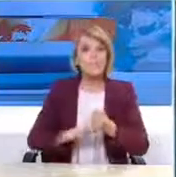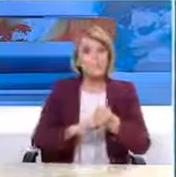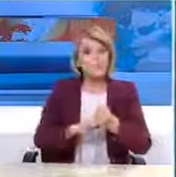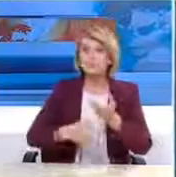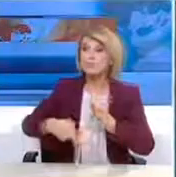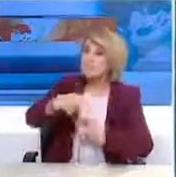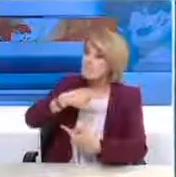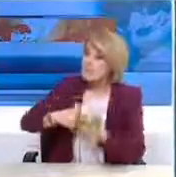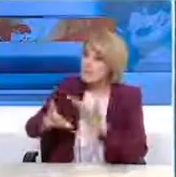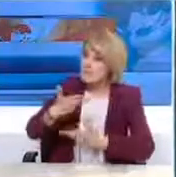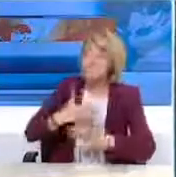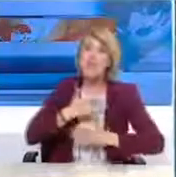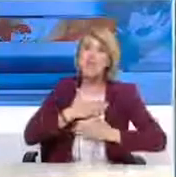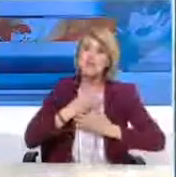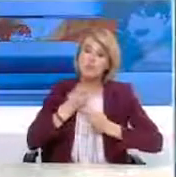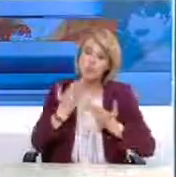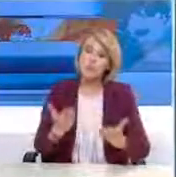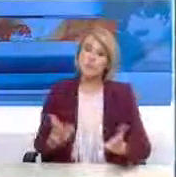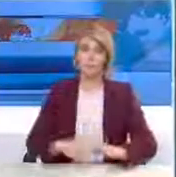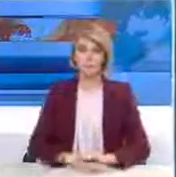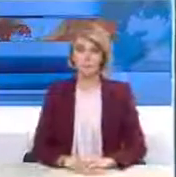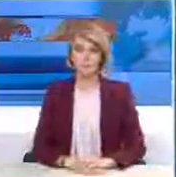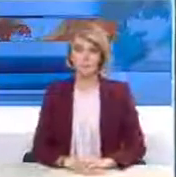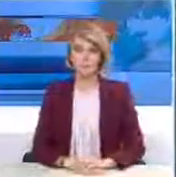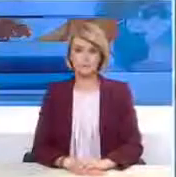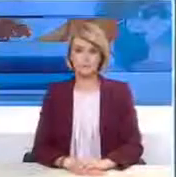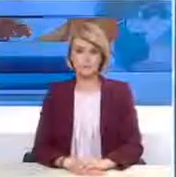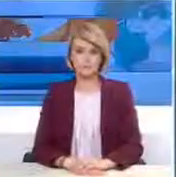μας. Τους ευχαριστούμε και σας ευχαριστώ. Ευχαριστούμε κύριε καθηγητά.